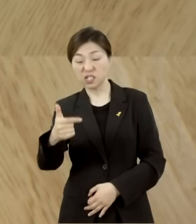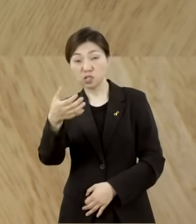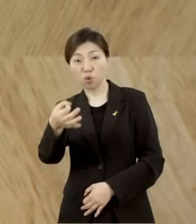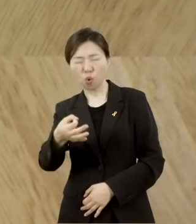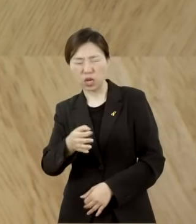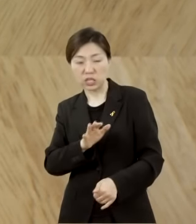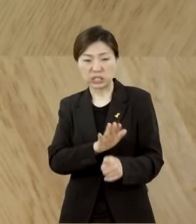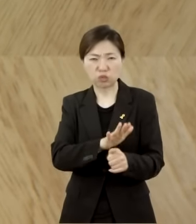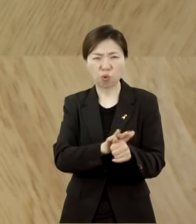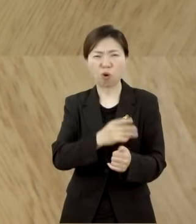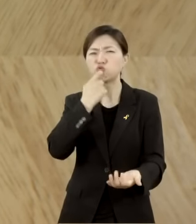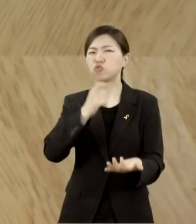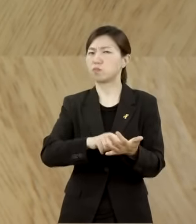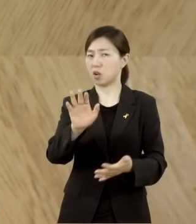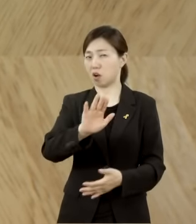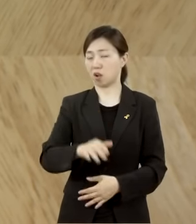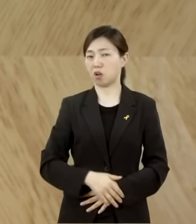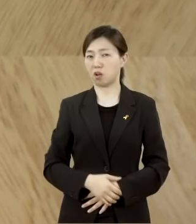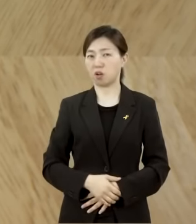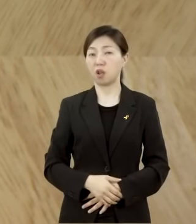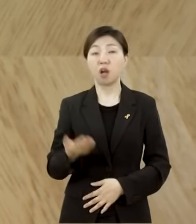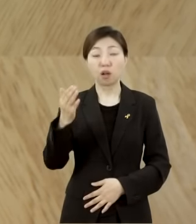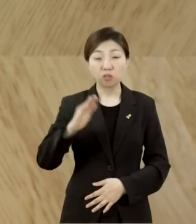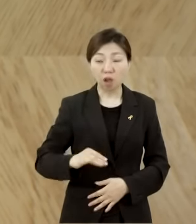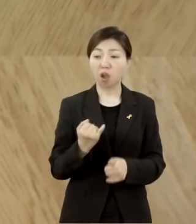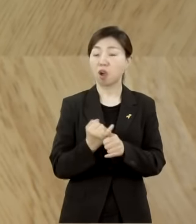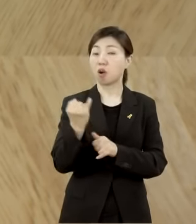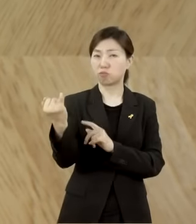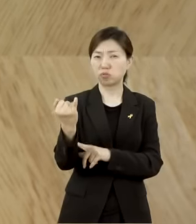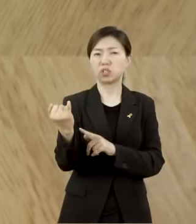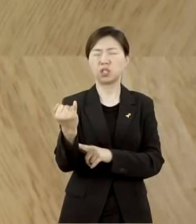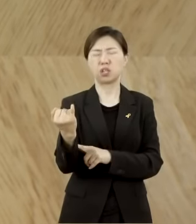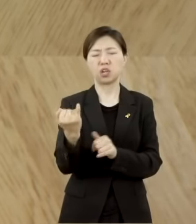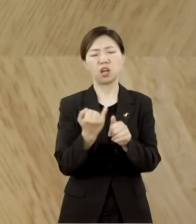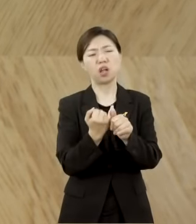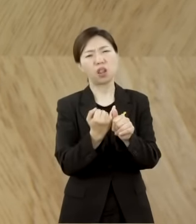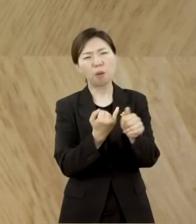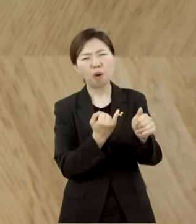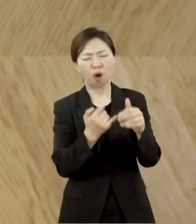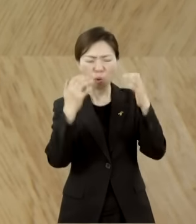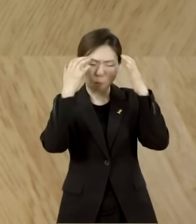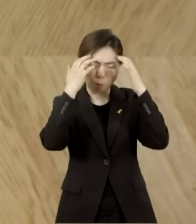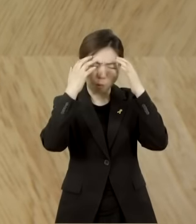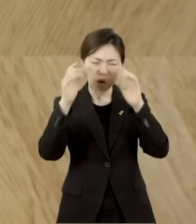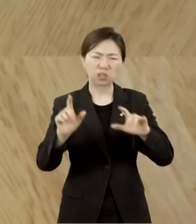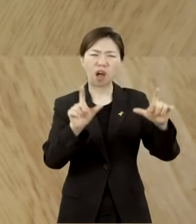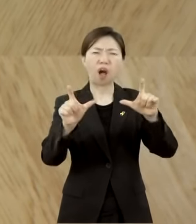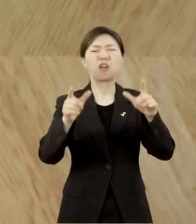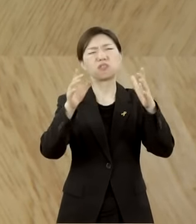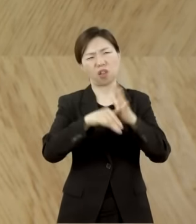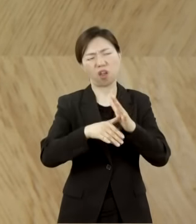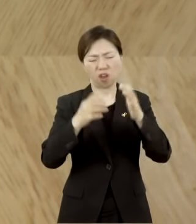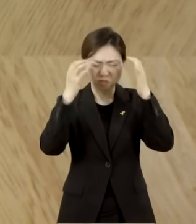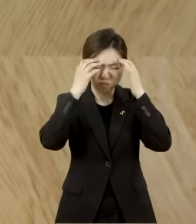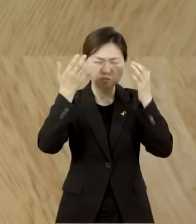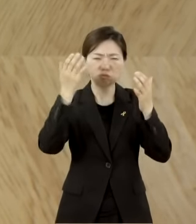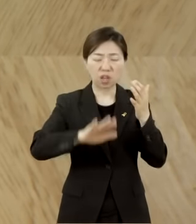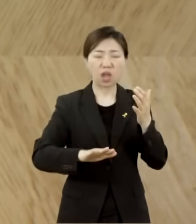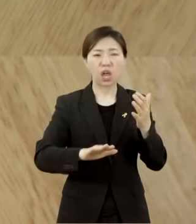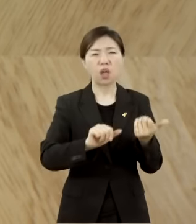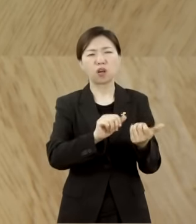시주하고 하다 죽은 우리 남편 불이 좋은 곳으로 태어나기를 극나 왕생